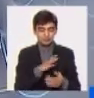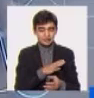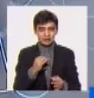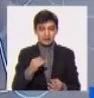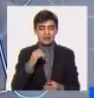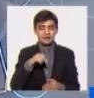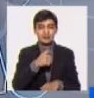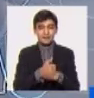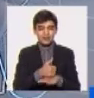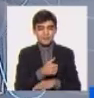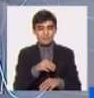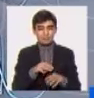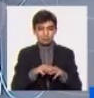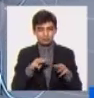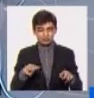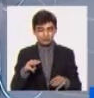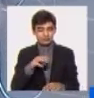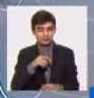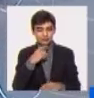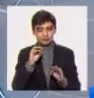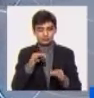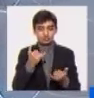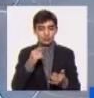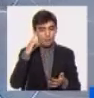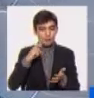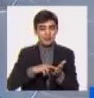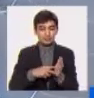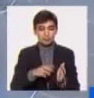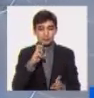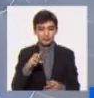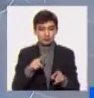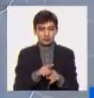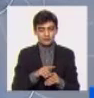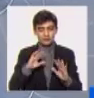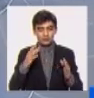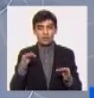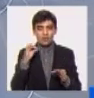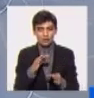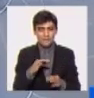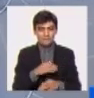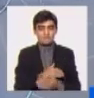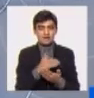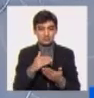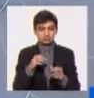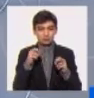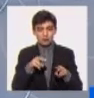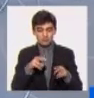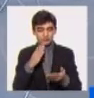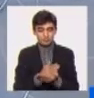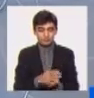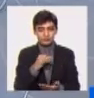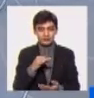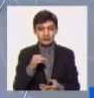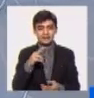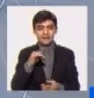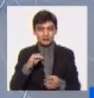что республика переходит к плану «Б». Это комплекс экстренных мер повышенной безопасности. Диана Абдуллаева